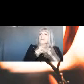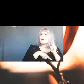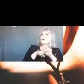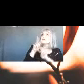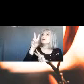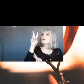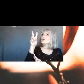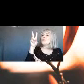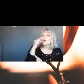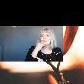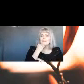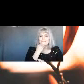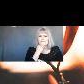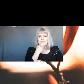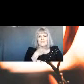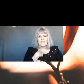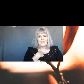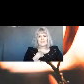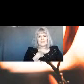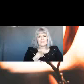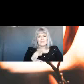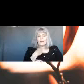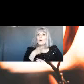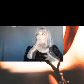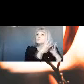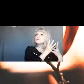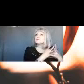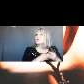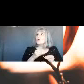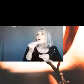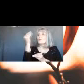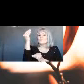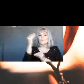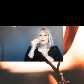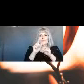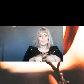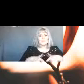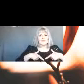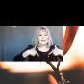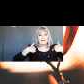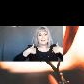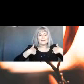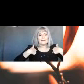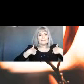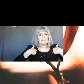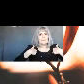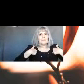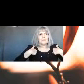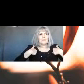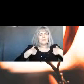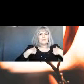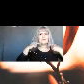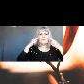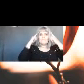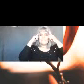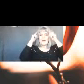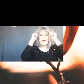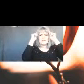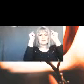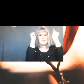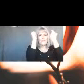wie U is en om vir en saam met U te lewe. skenk vir ons oortuigings in ons